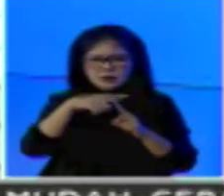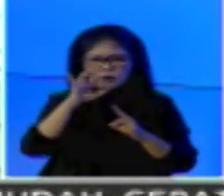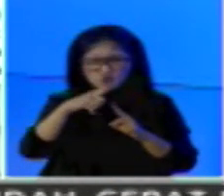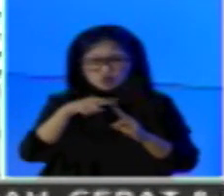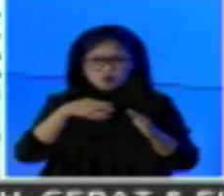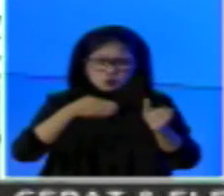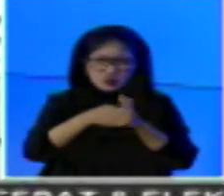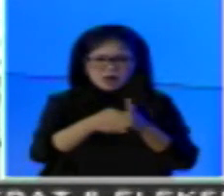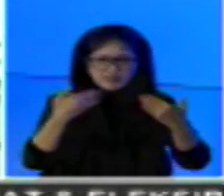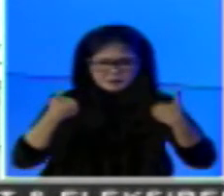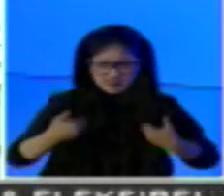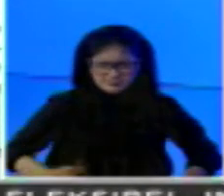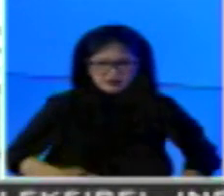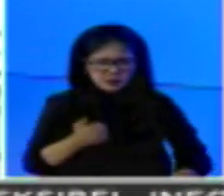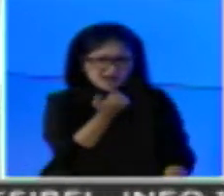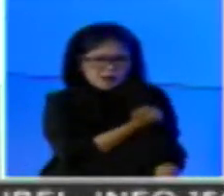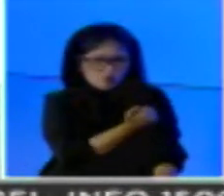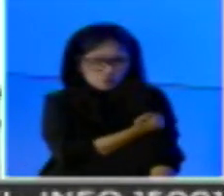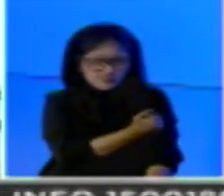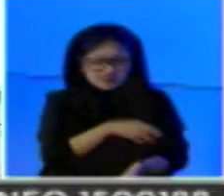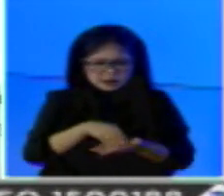etik penggunaan narkoba jenis sabu.